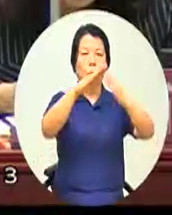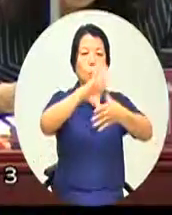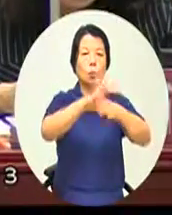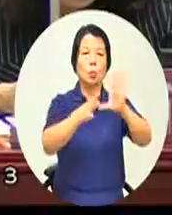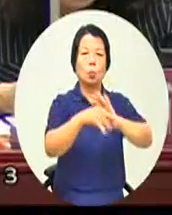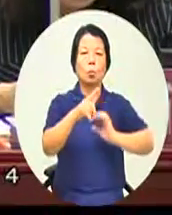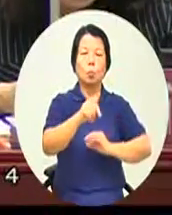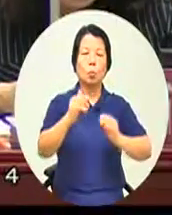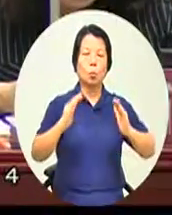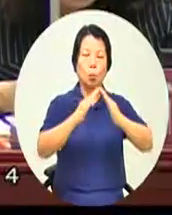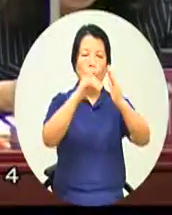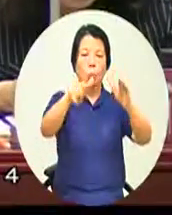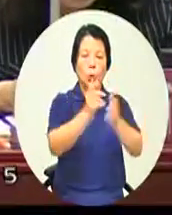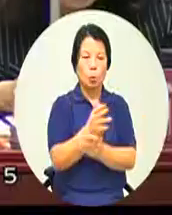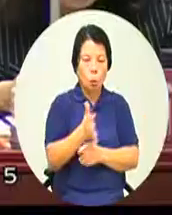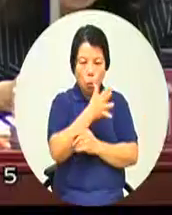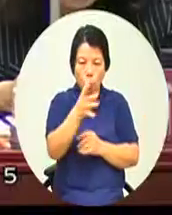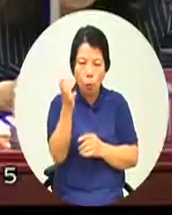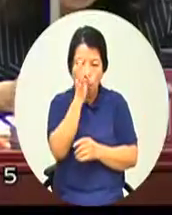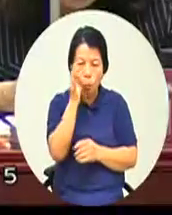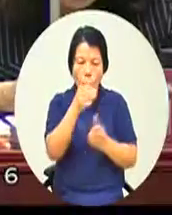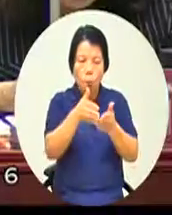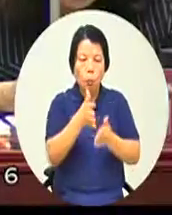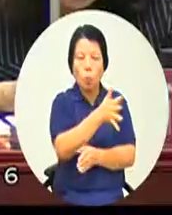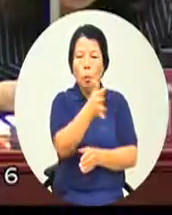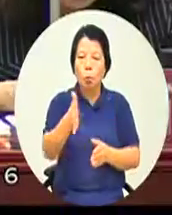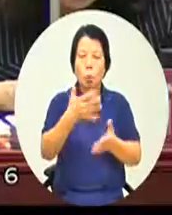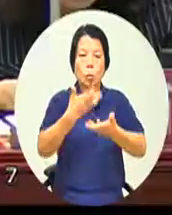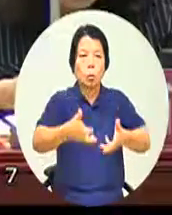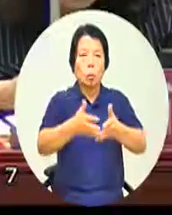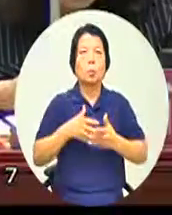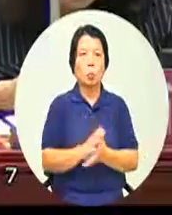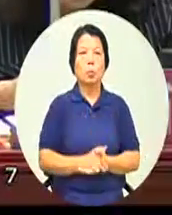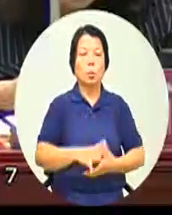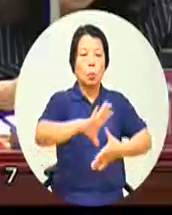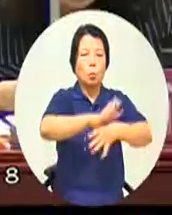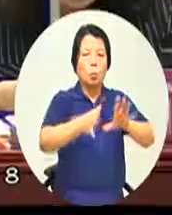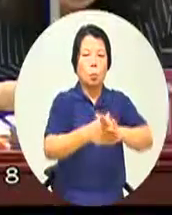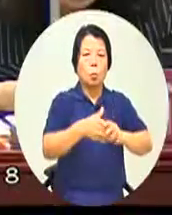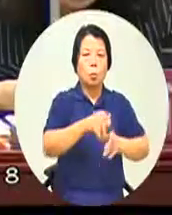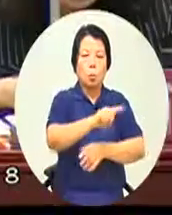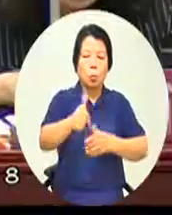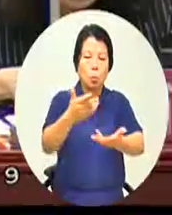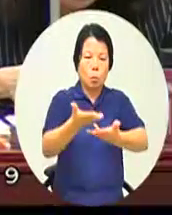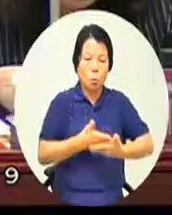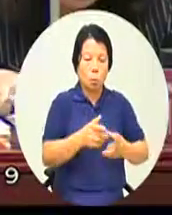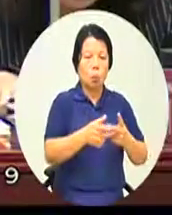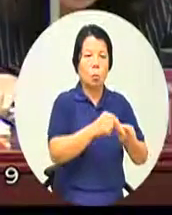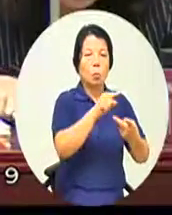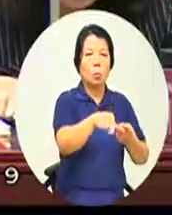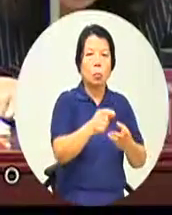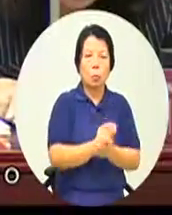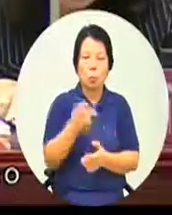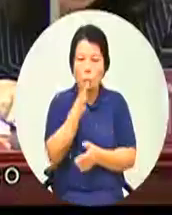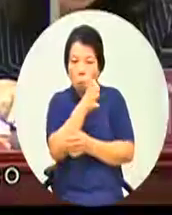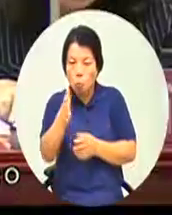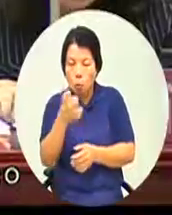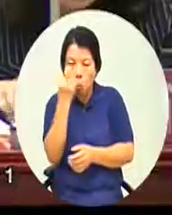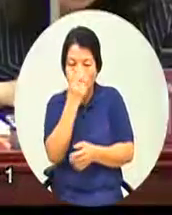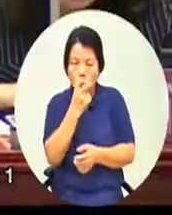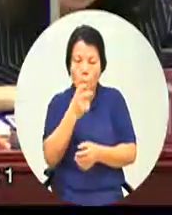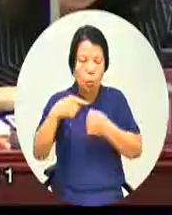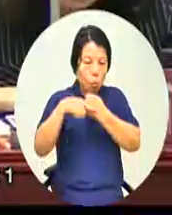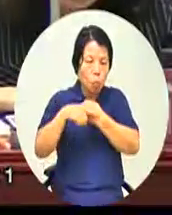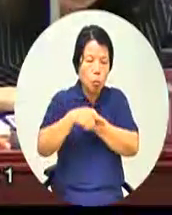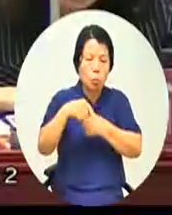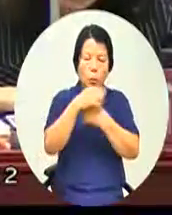之前，它的调查研究是非常的重要哦。文物的收集是一条线，调查研究呢又是另外一条线，这